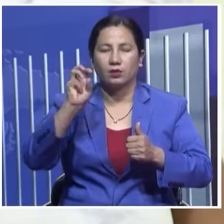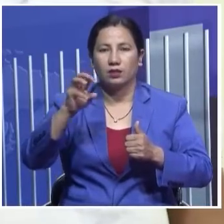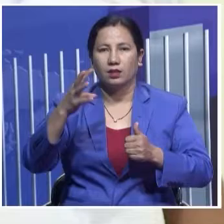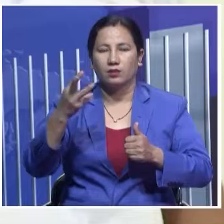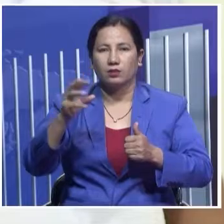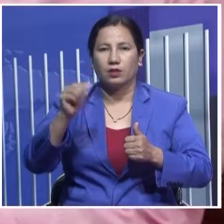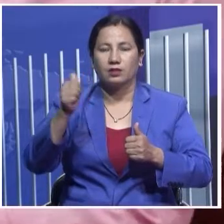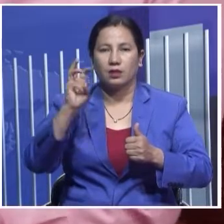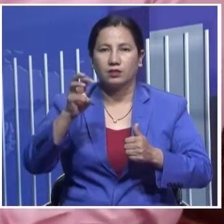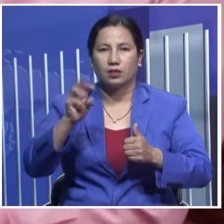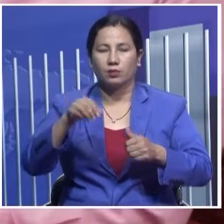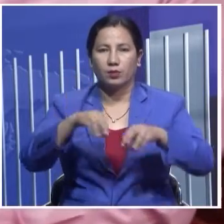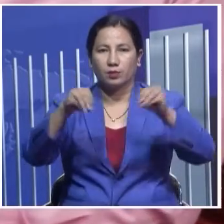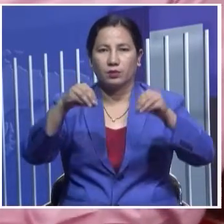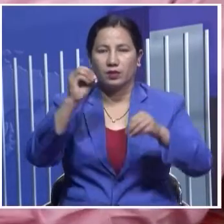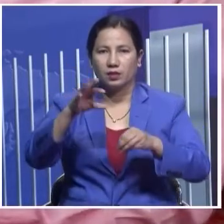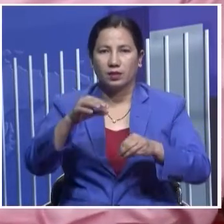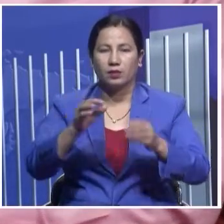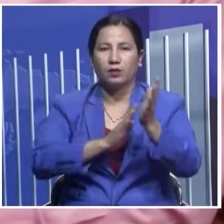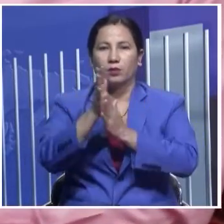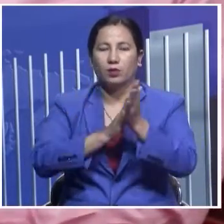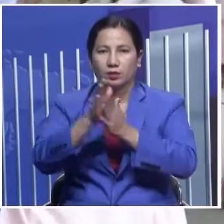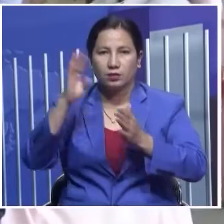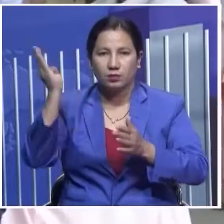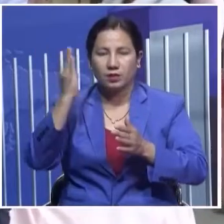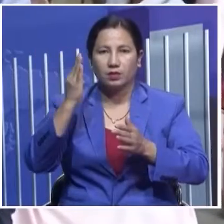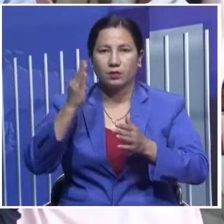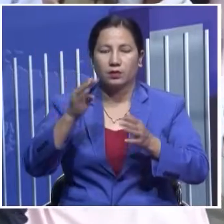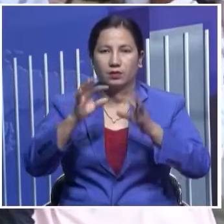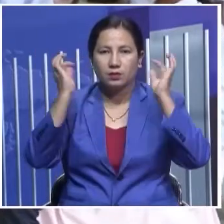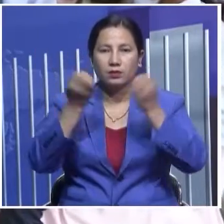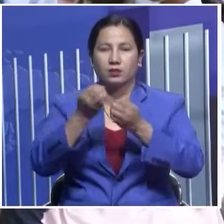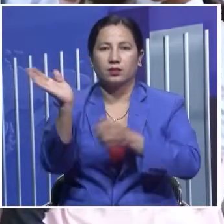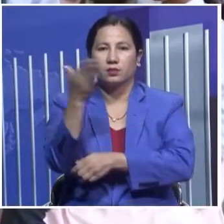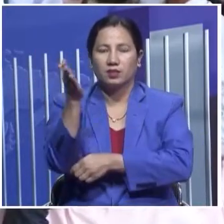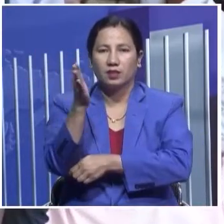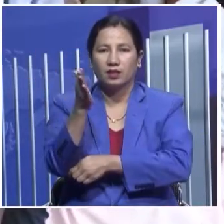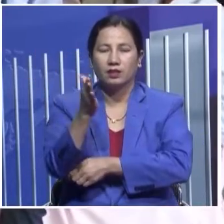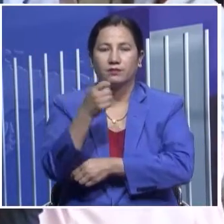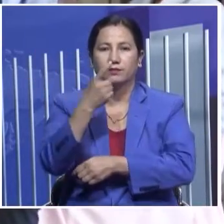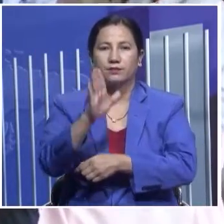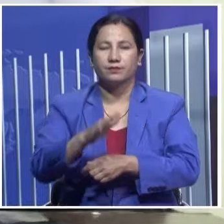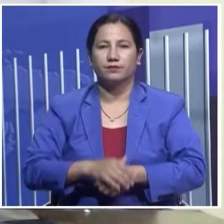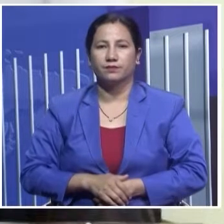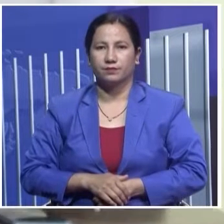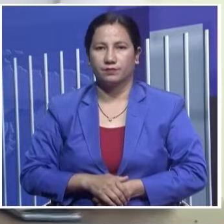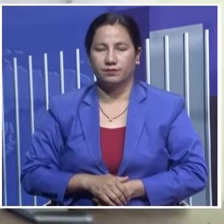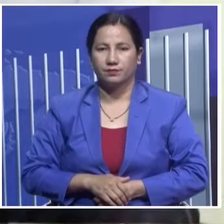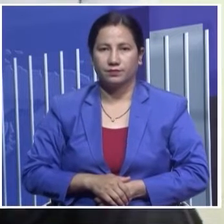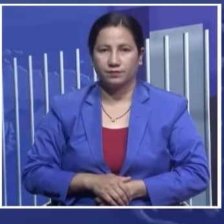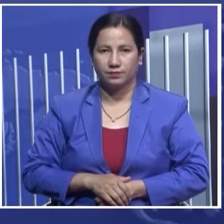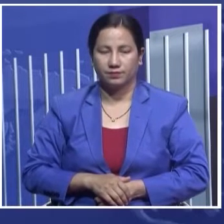रुपियाँ र प्रमाणपत्र प्रदान गरिएको वन वातावरण तथा भूसंरक्षण मन्त्रालयका टुकलाल पाण्डेले बताउनुभयो।